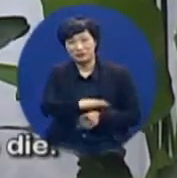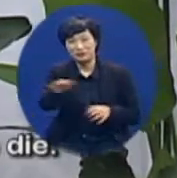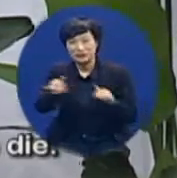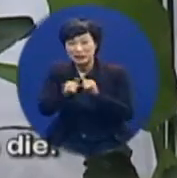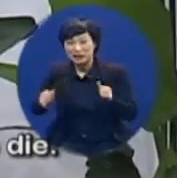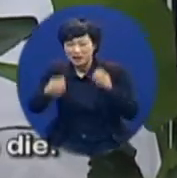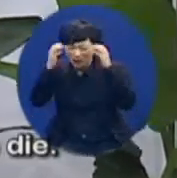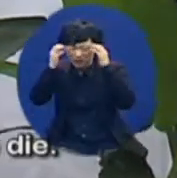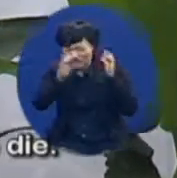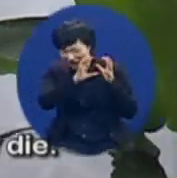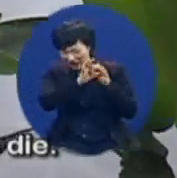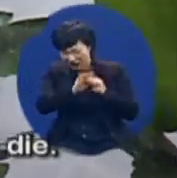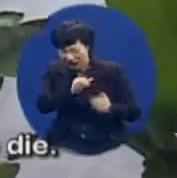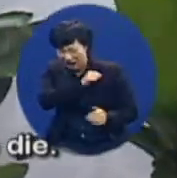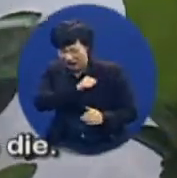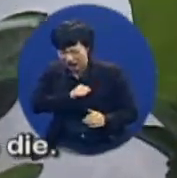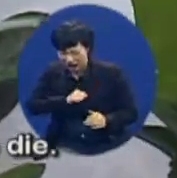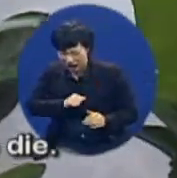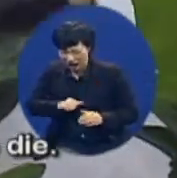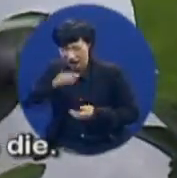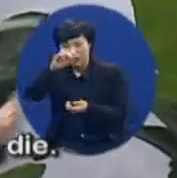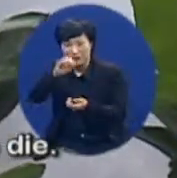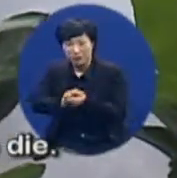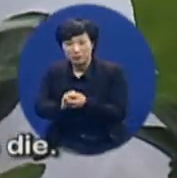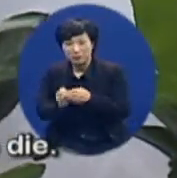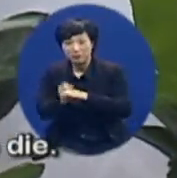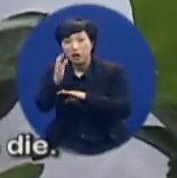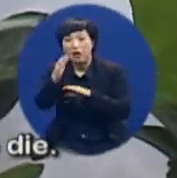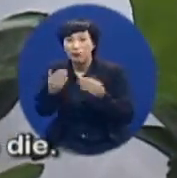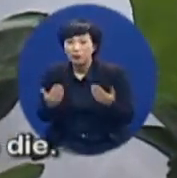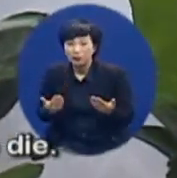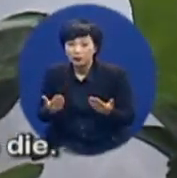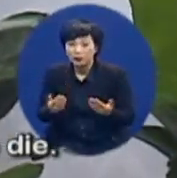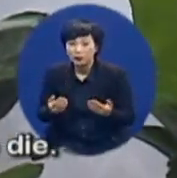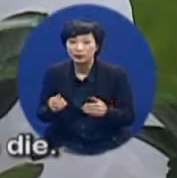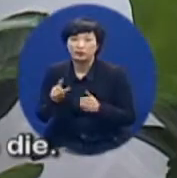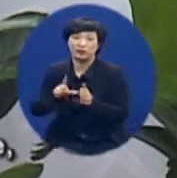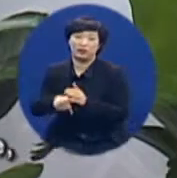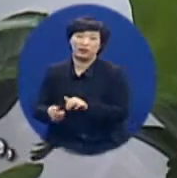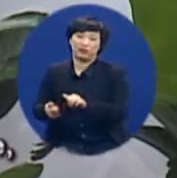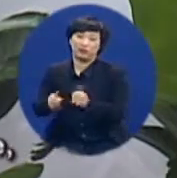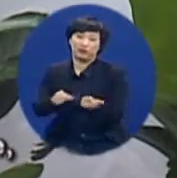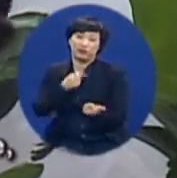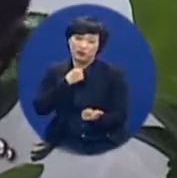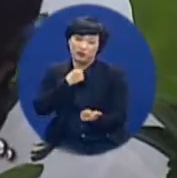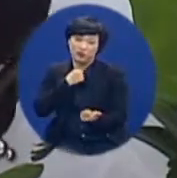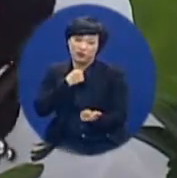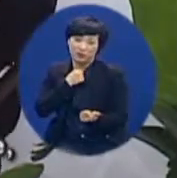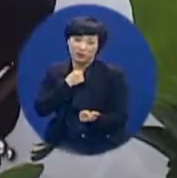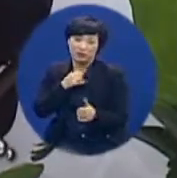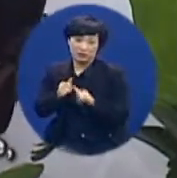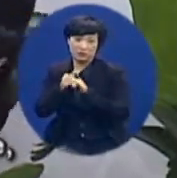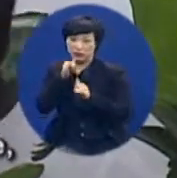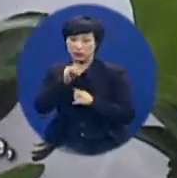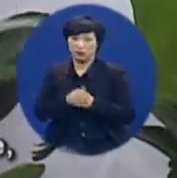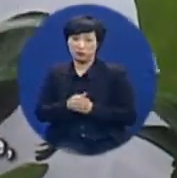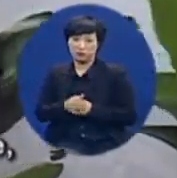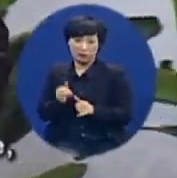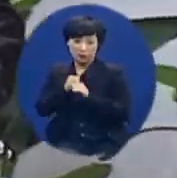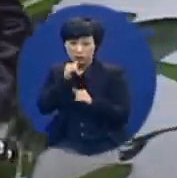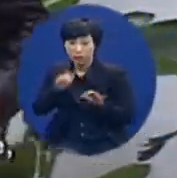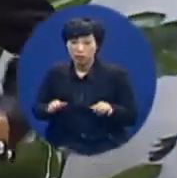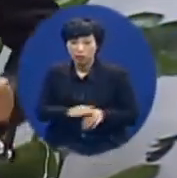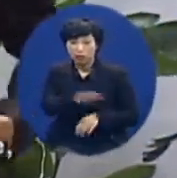고통을 견딜 한계가 넘었으면 그때 죽고 싶은 거야 그래서 죽는 거야 그래서